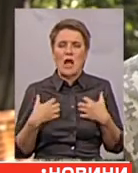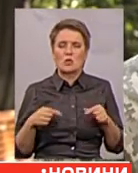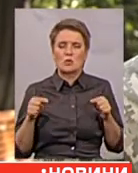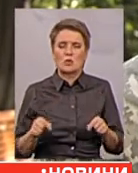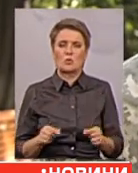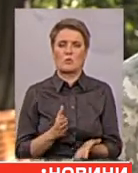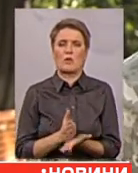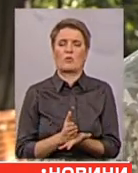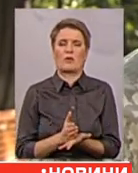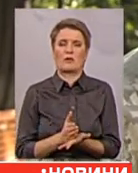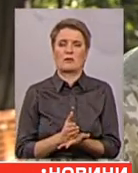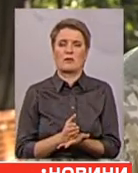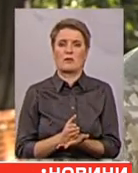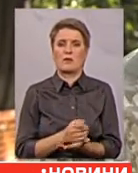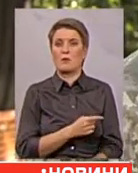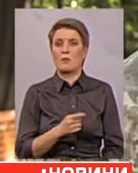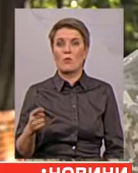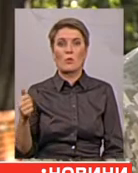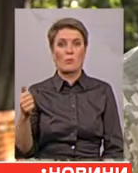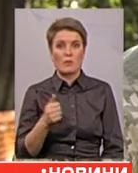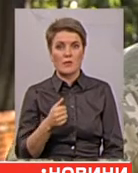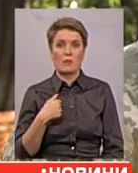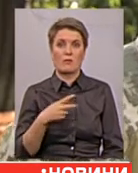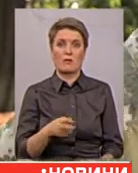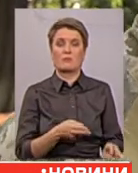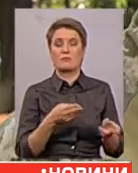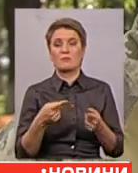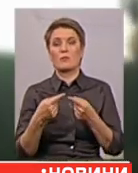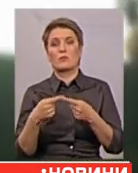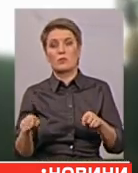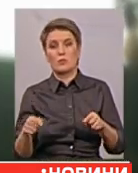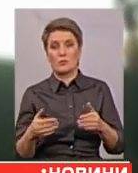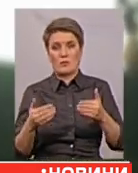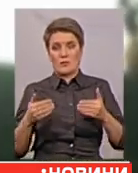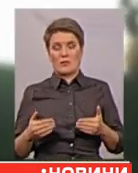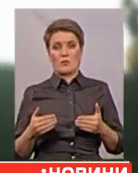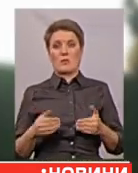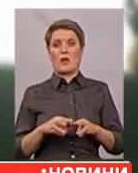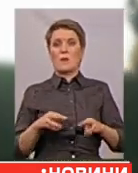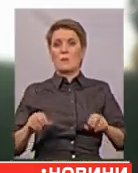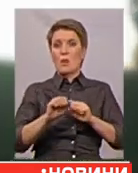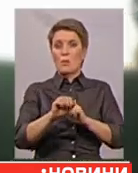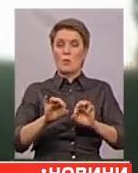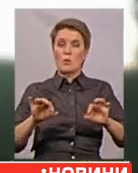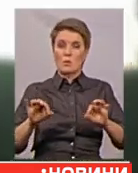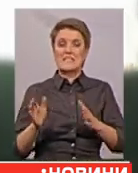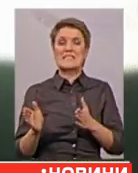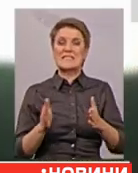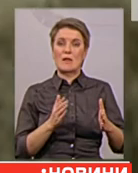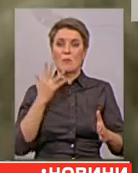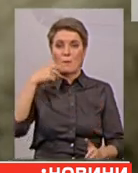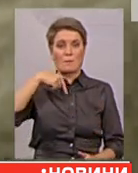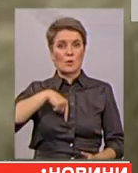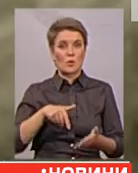перебувати. Протягом тижня ми його перевели на другу лінію. У Міноборони розповідають, система психологічної допомоги